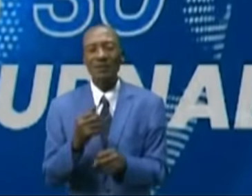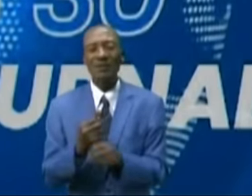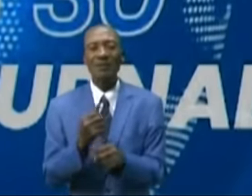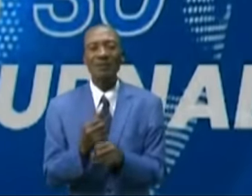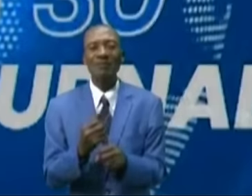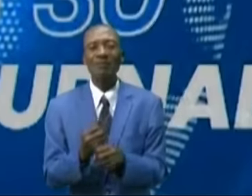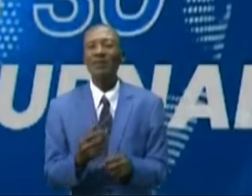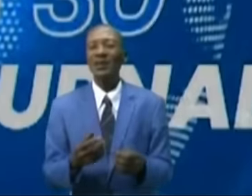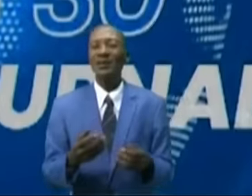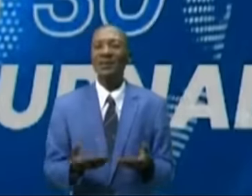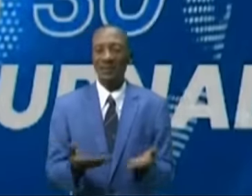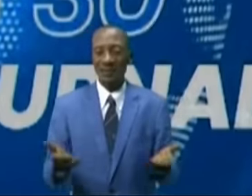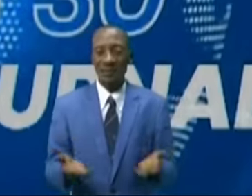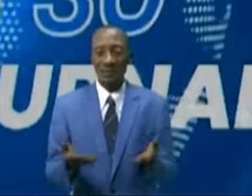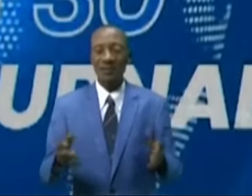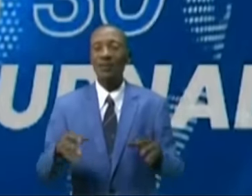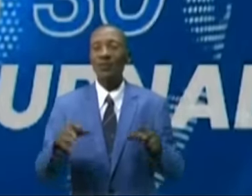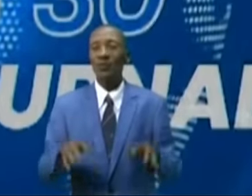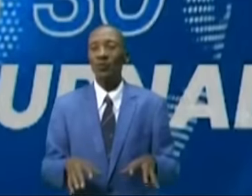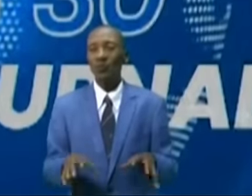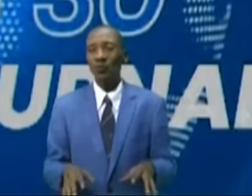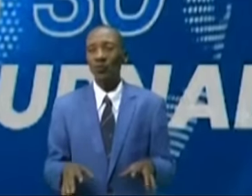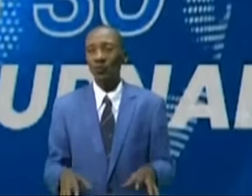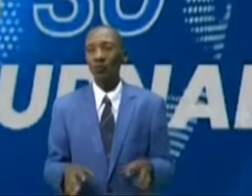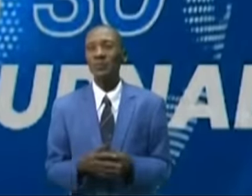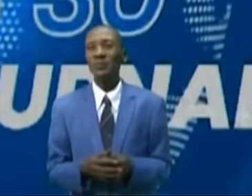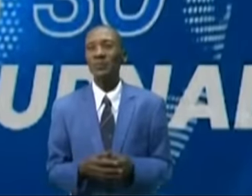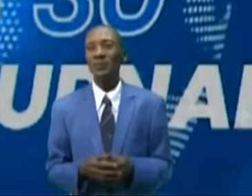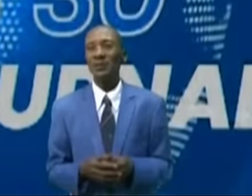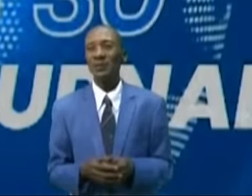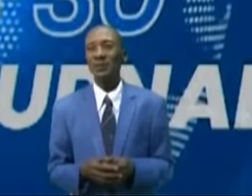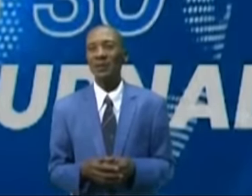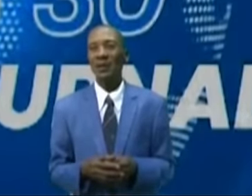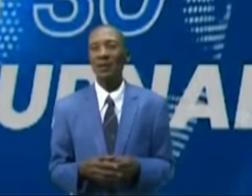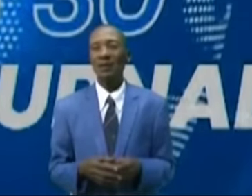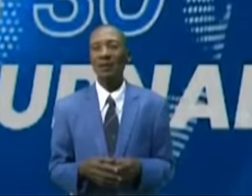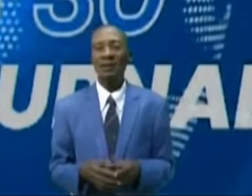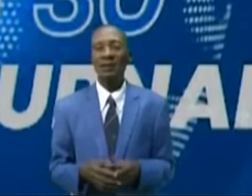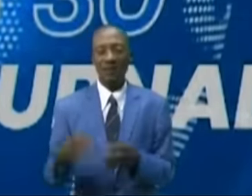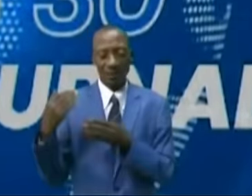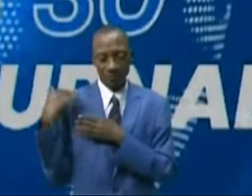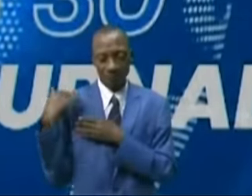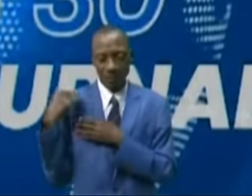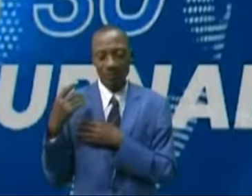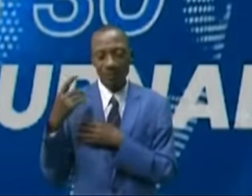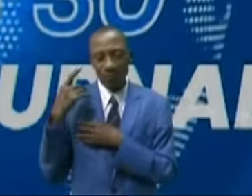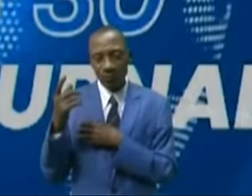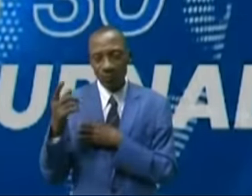Congo. Ces noyaux a échangé avec la directrice de la FEO,